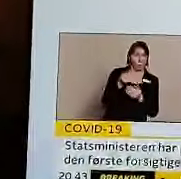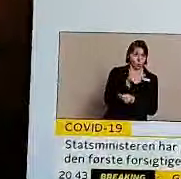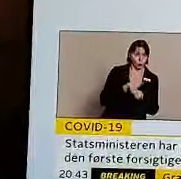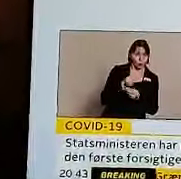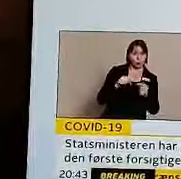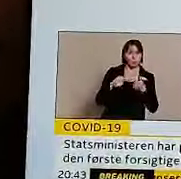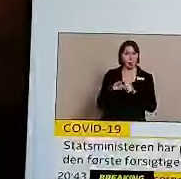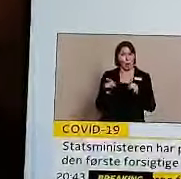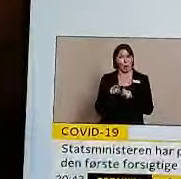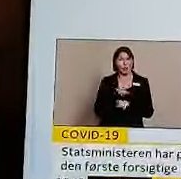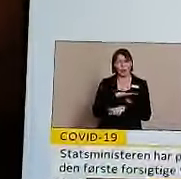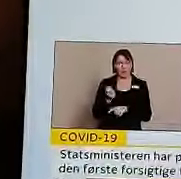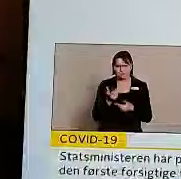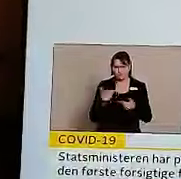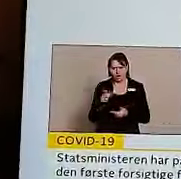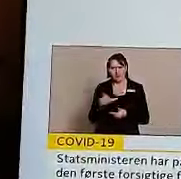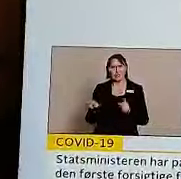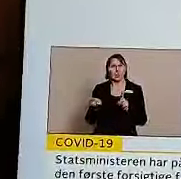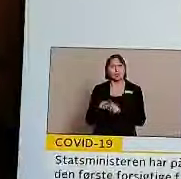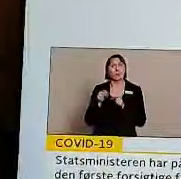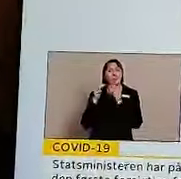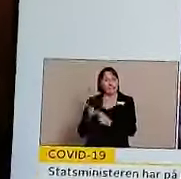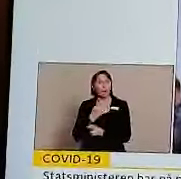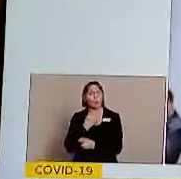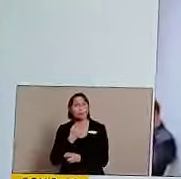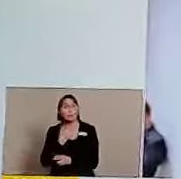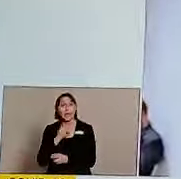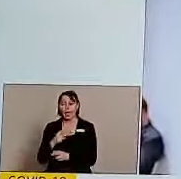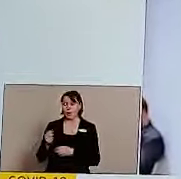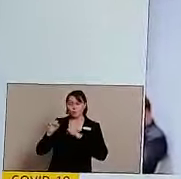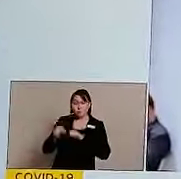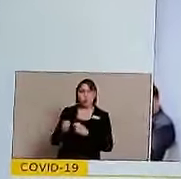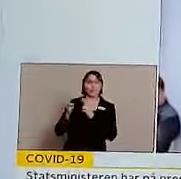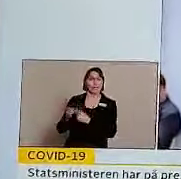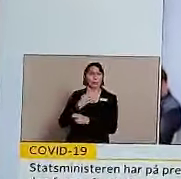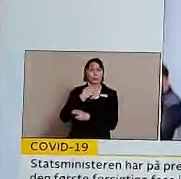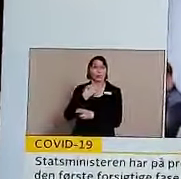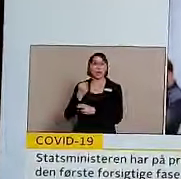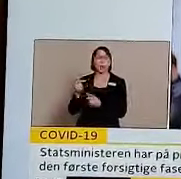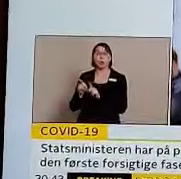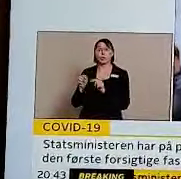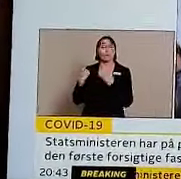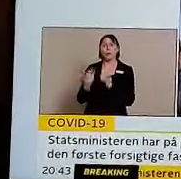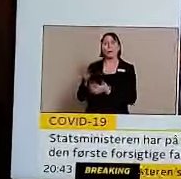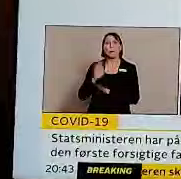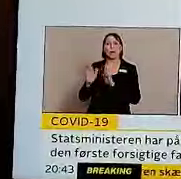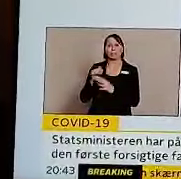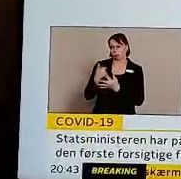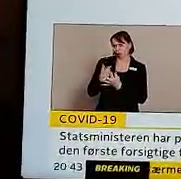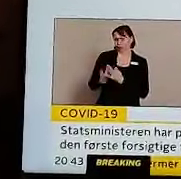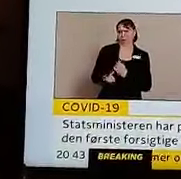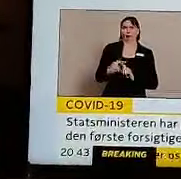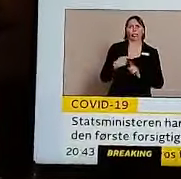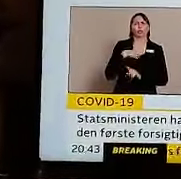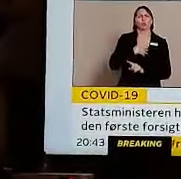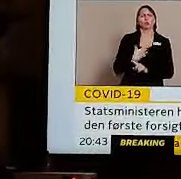set også for alle de mange mennesker, der ligger på hospitalerne, eller burde ligge på hospitalerne, og ikke bliver behandlet for de mange sygdomme, som